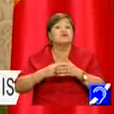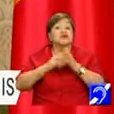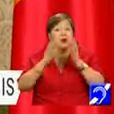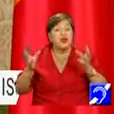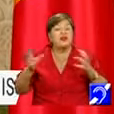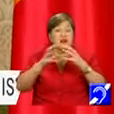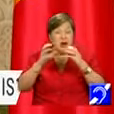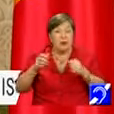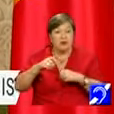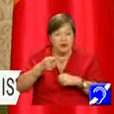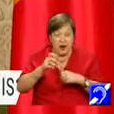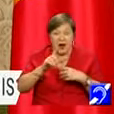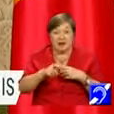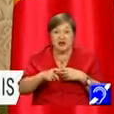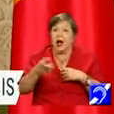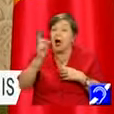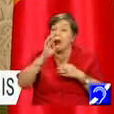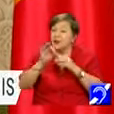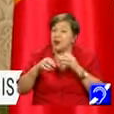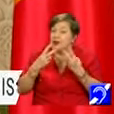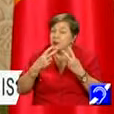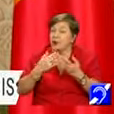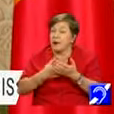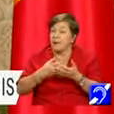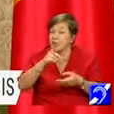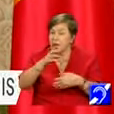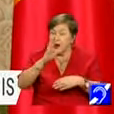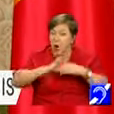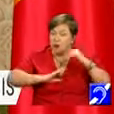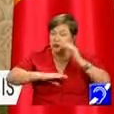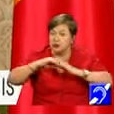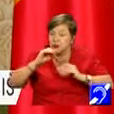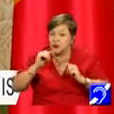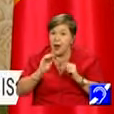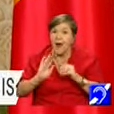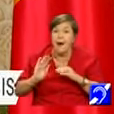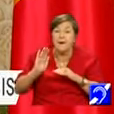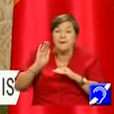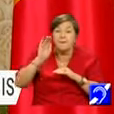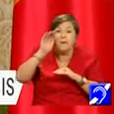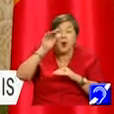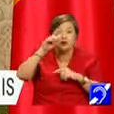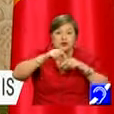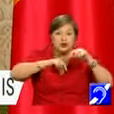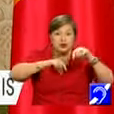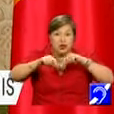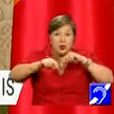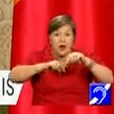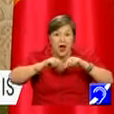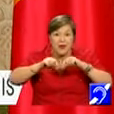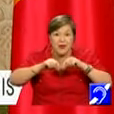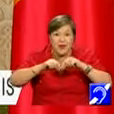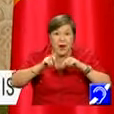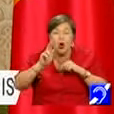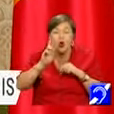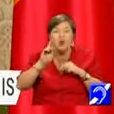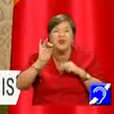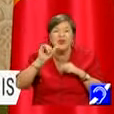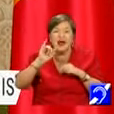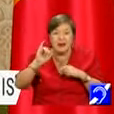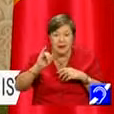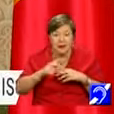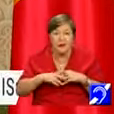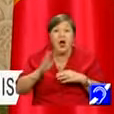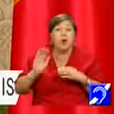alt proiect foarte important pentru noi este construcția podului rutier peste Prut la Ungheni. El